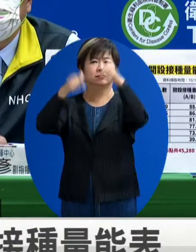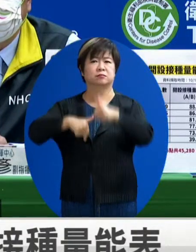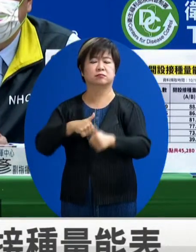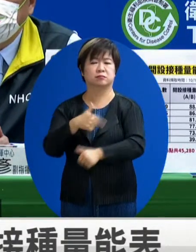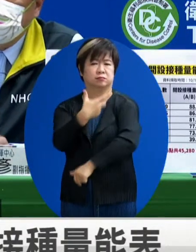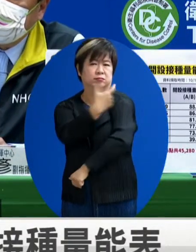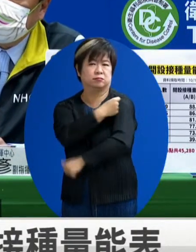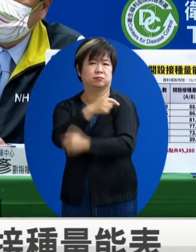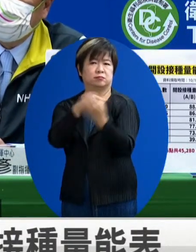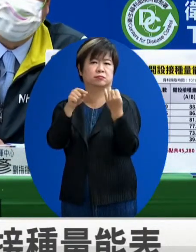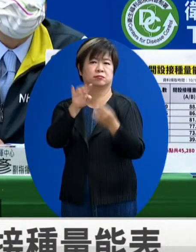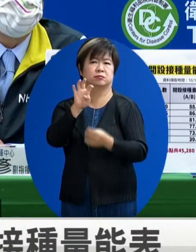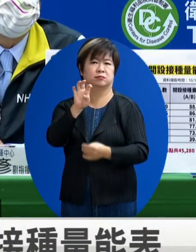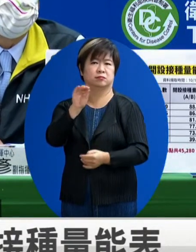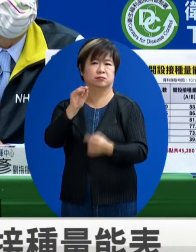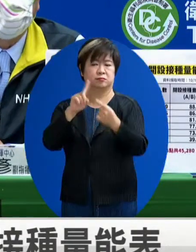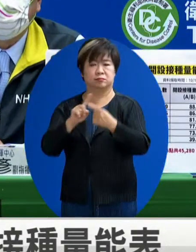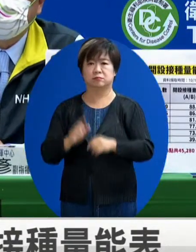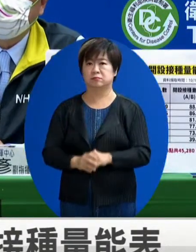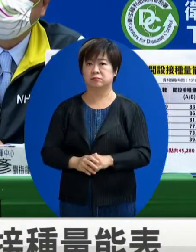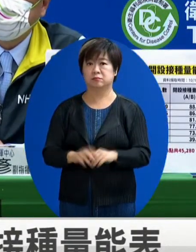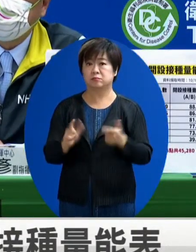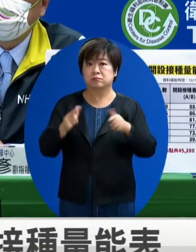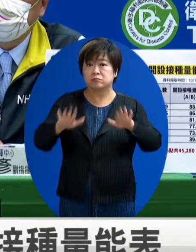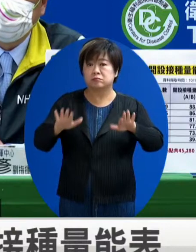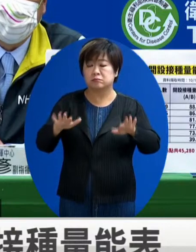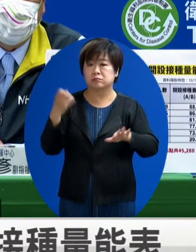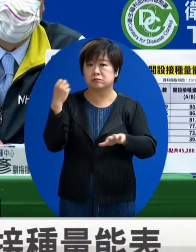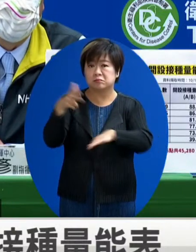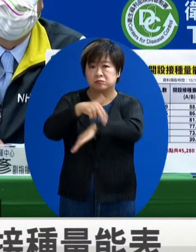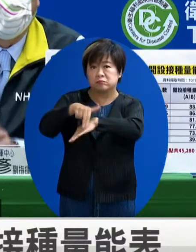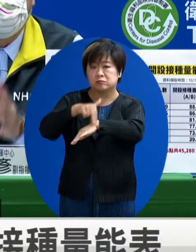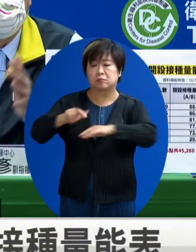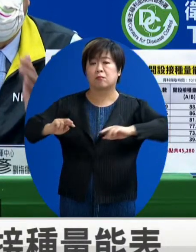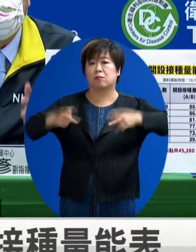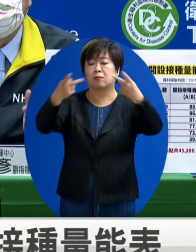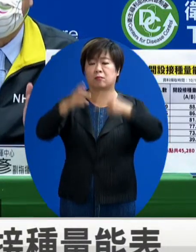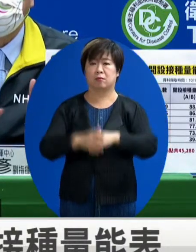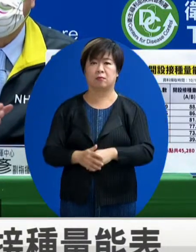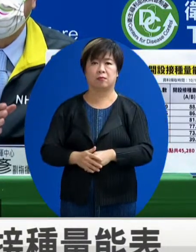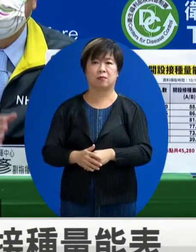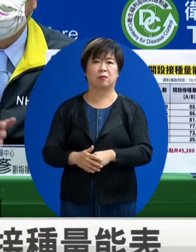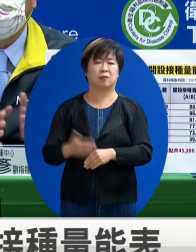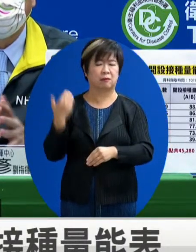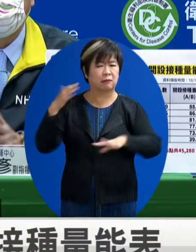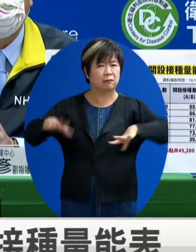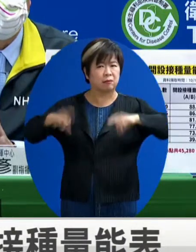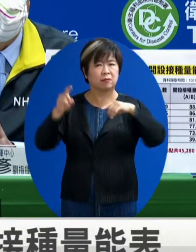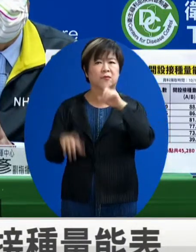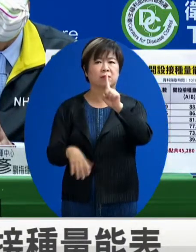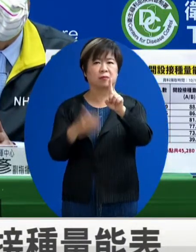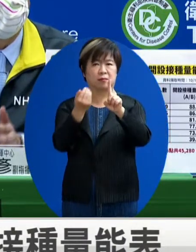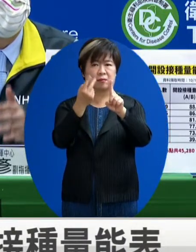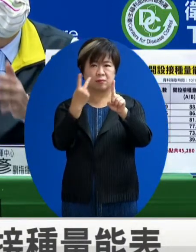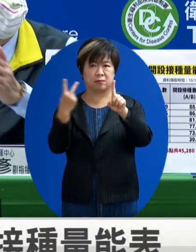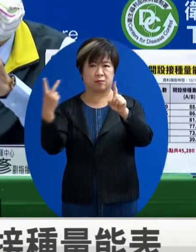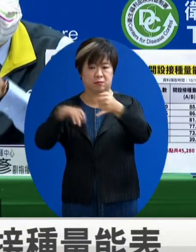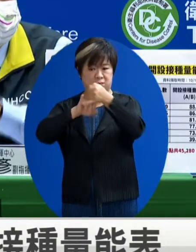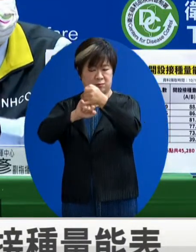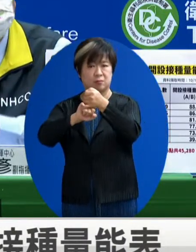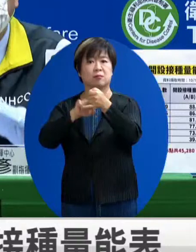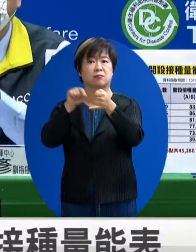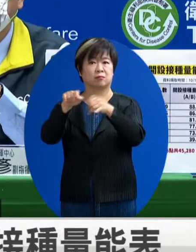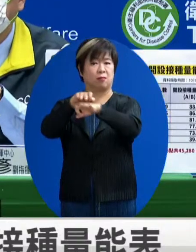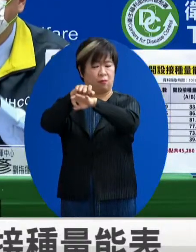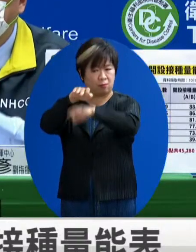过去，因为这个不是现阶段才这么做运作，我们从开始开设1922的预约平台，就